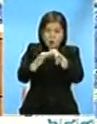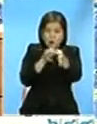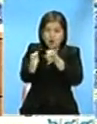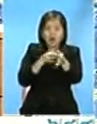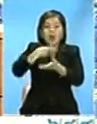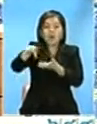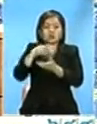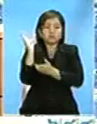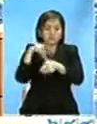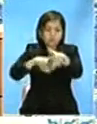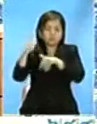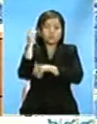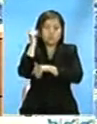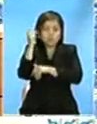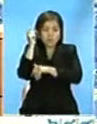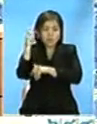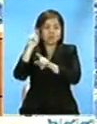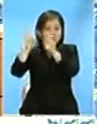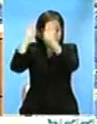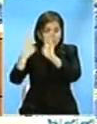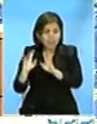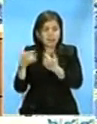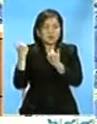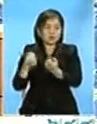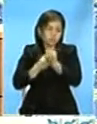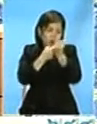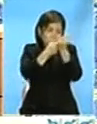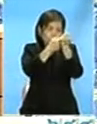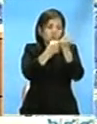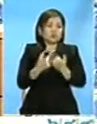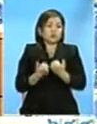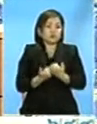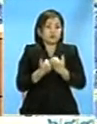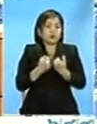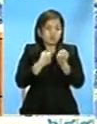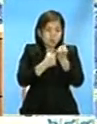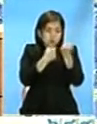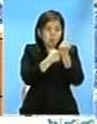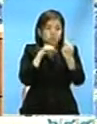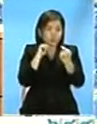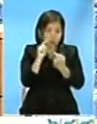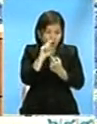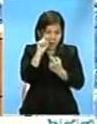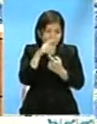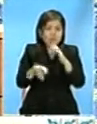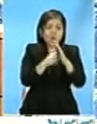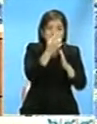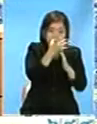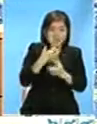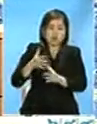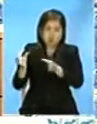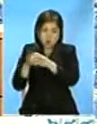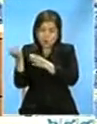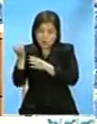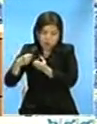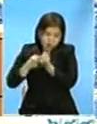ผด็จการของรัฐสภาและปิดปากเสียงข้างน้อยเราไม่ได้สู้ท่านทุกเรื่องเราสู้ท่านในสิ่งที่ท่านไม่มีเหตุผลและก